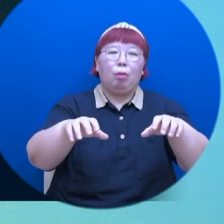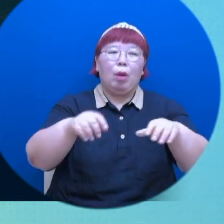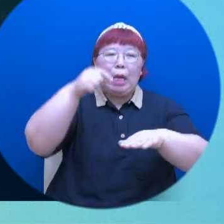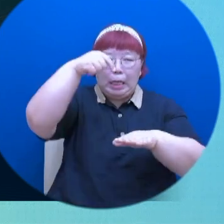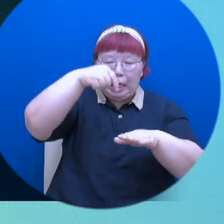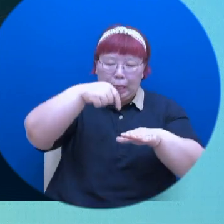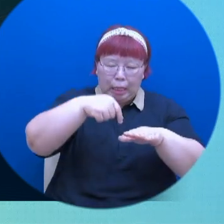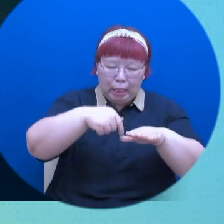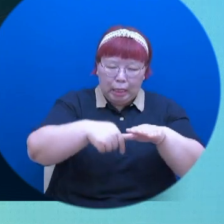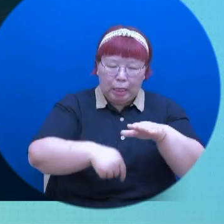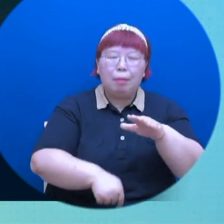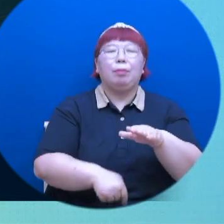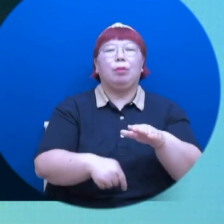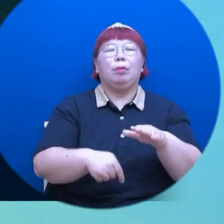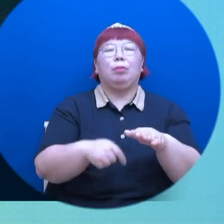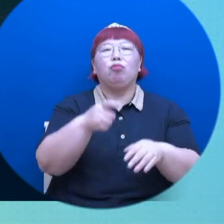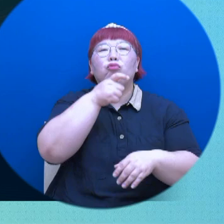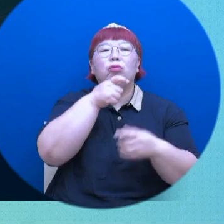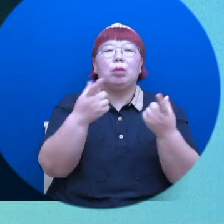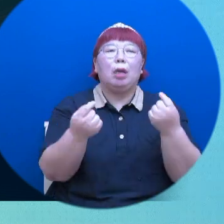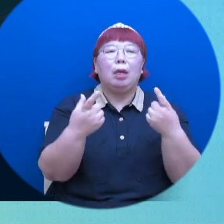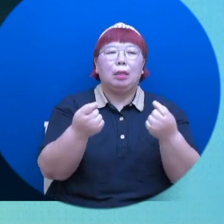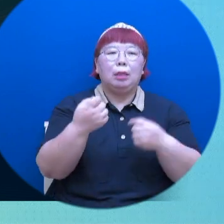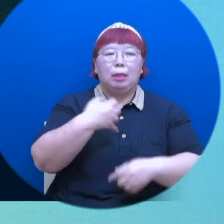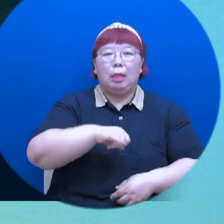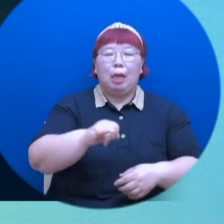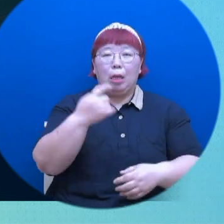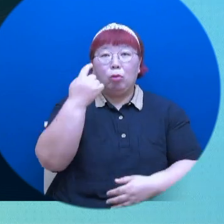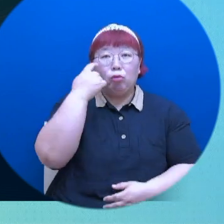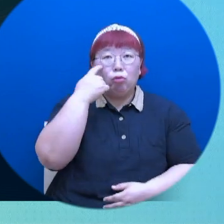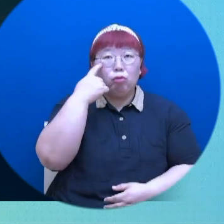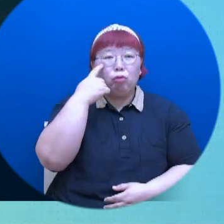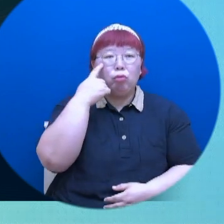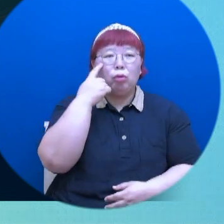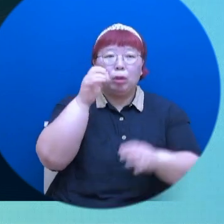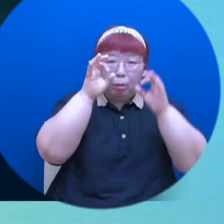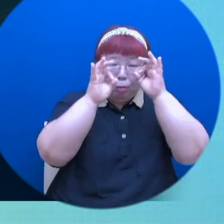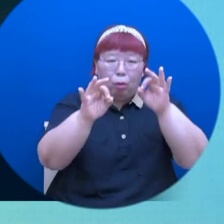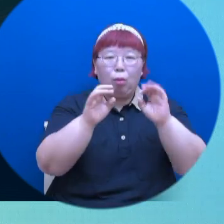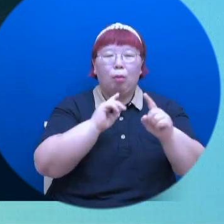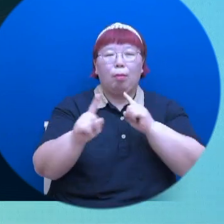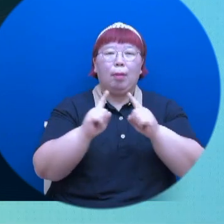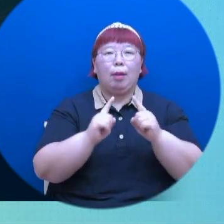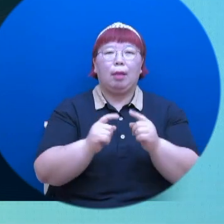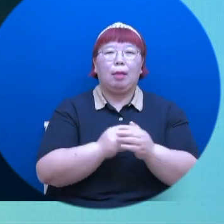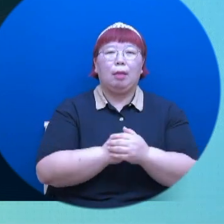심연과도 같은 딸아이의 눈속을 들여다보고는 말하겠지.